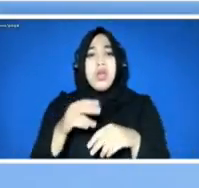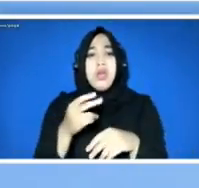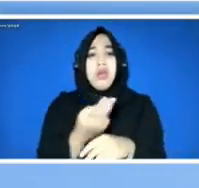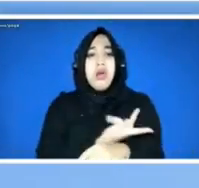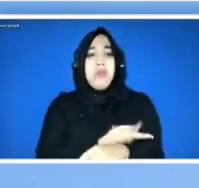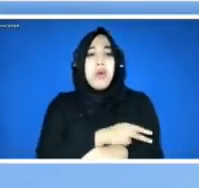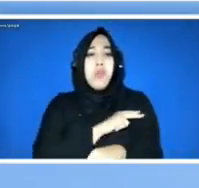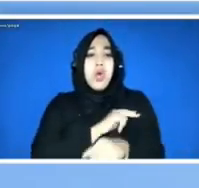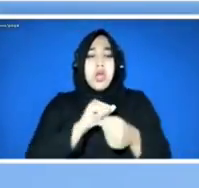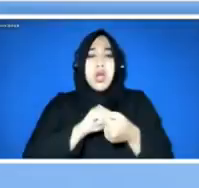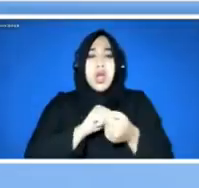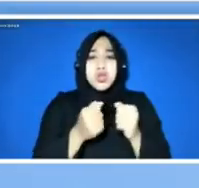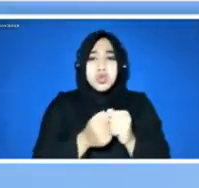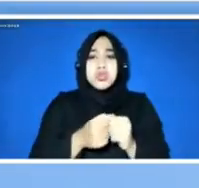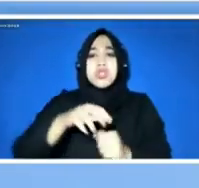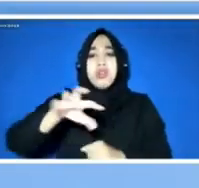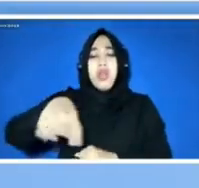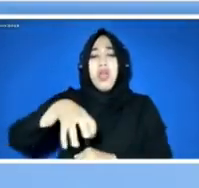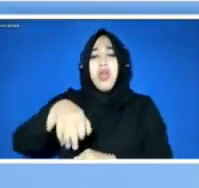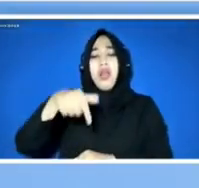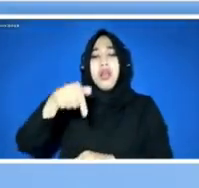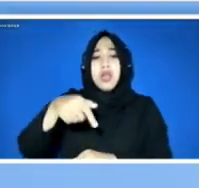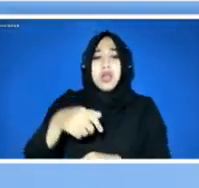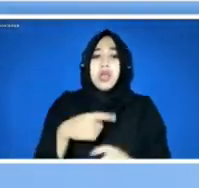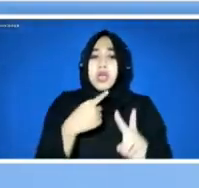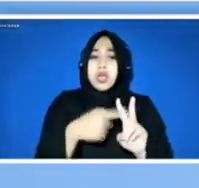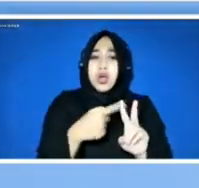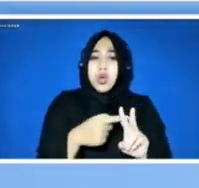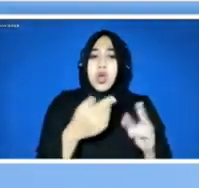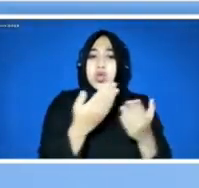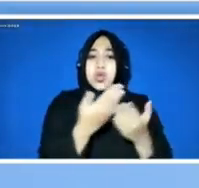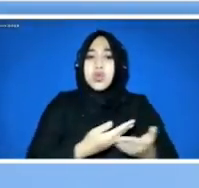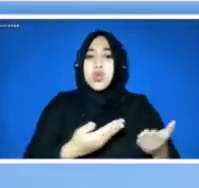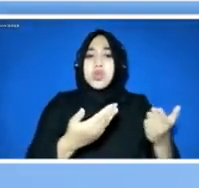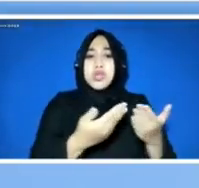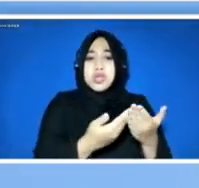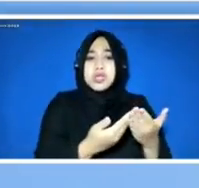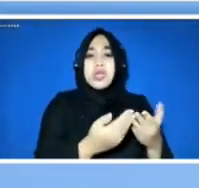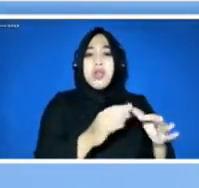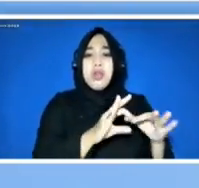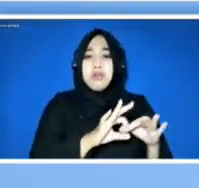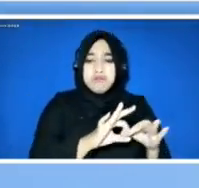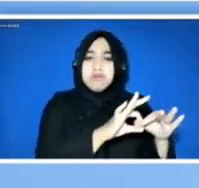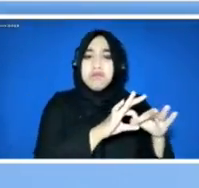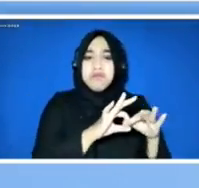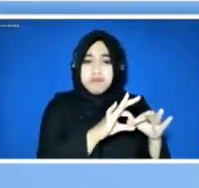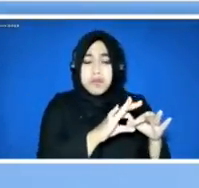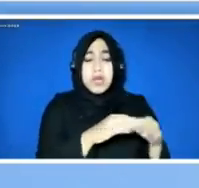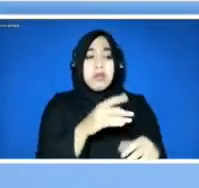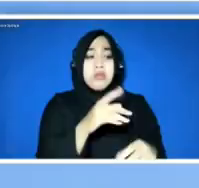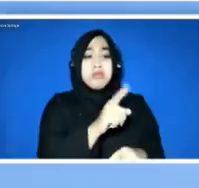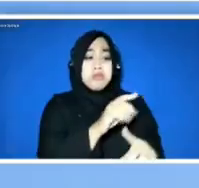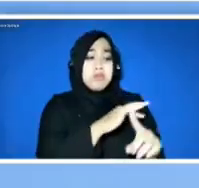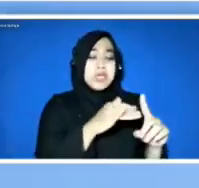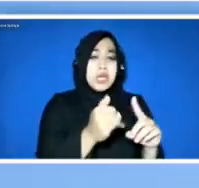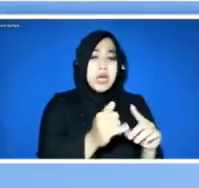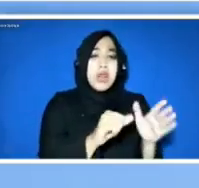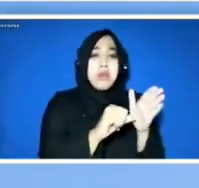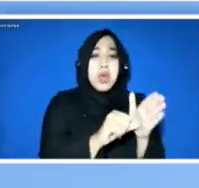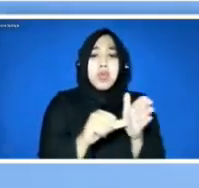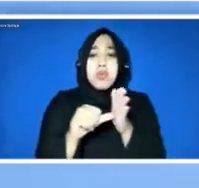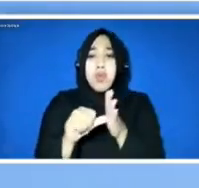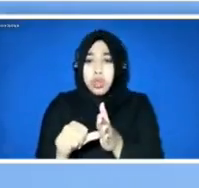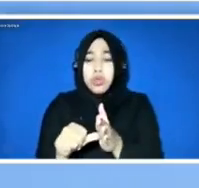potensi-potensi kasus yang terjadi. Faktor kedua adalah social capital atau solidaritas sosial, di mana masyarakat itu saling membantu satu